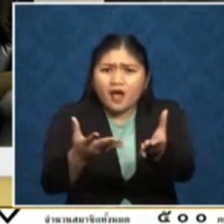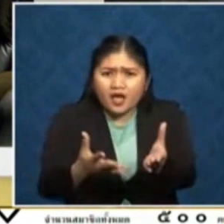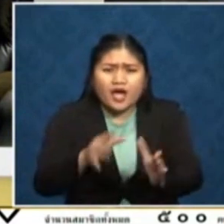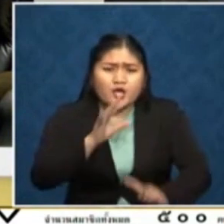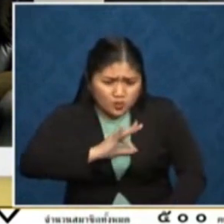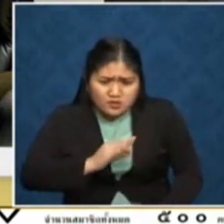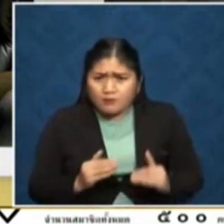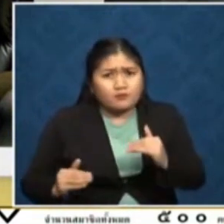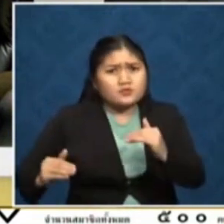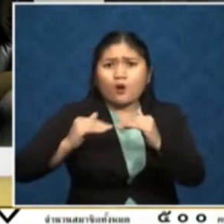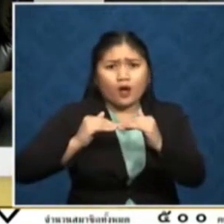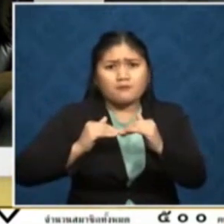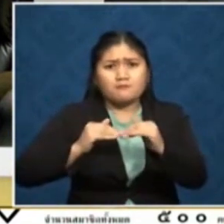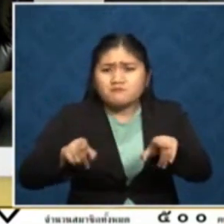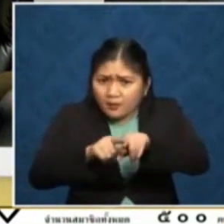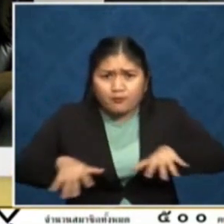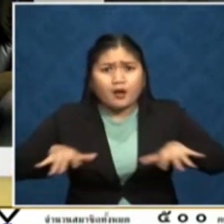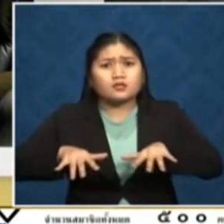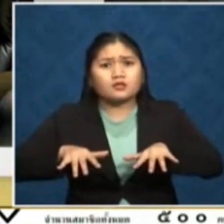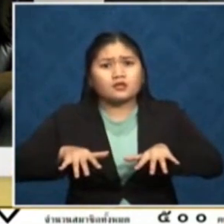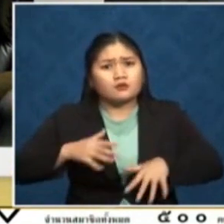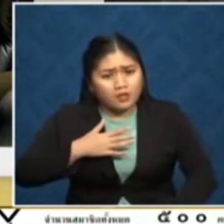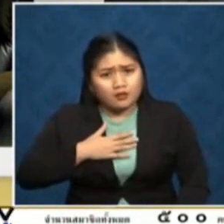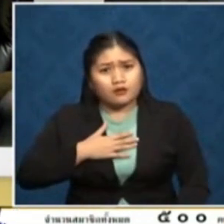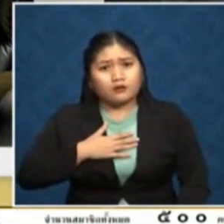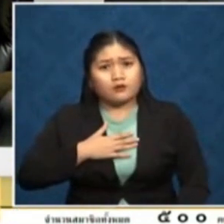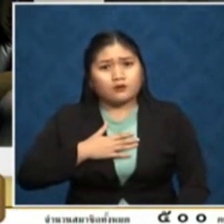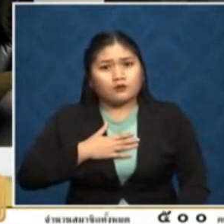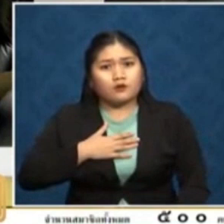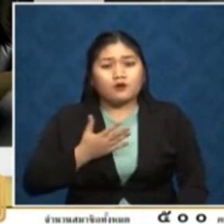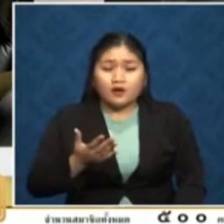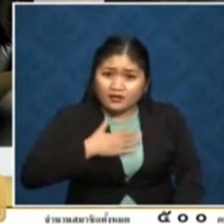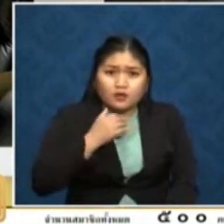กไว้มี4ล้านคนหรือประมาณ 6% นะครับทำไมเ